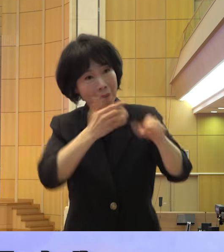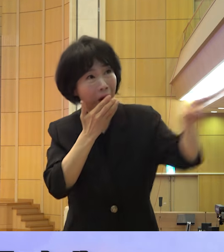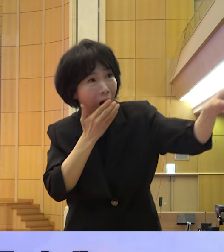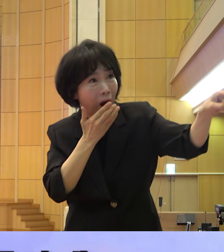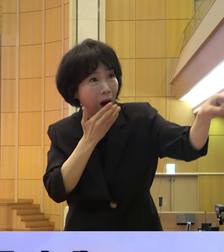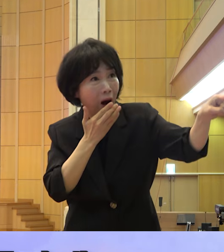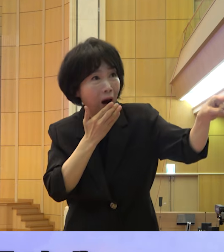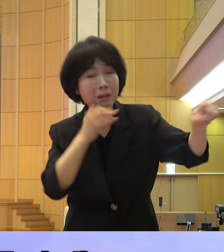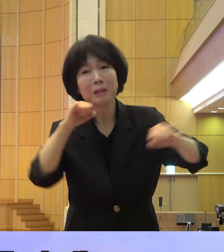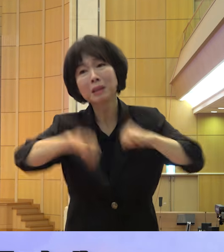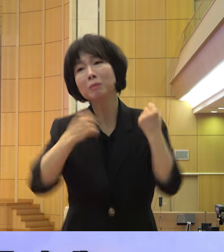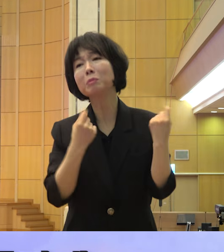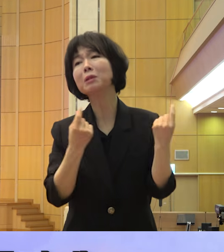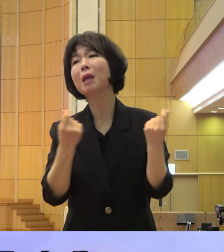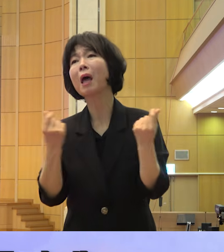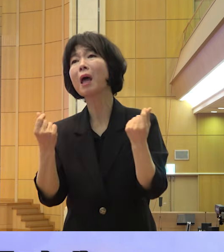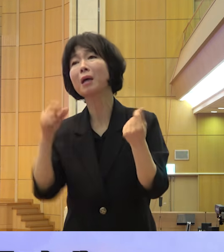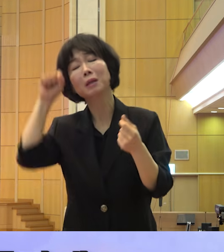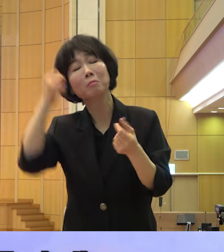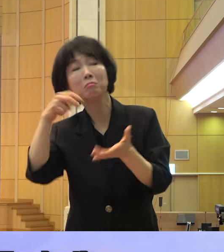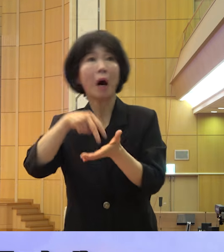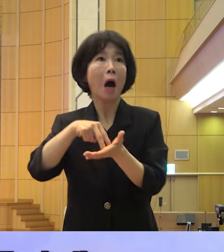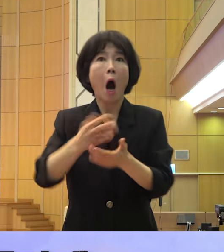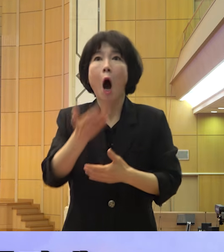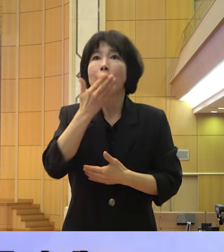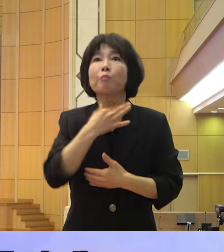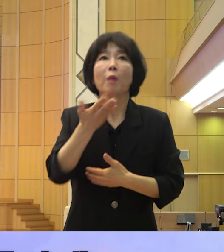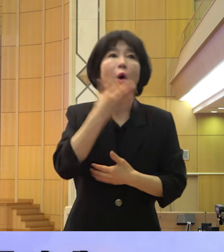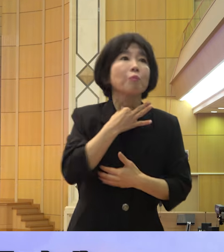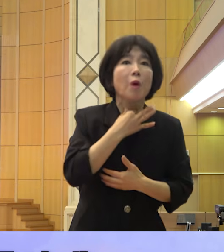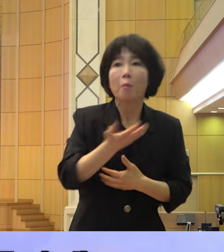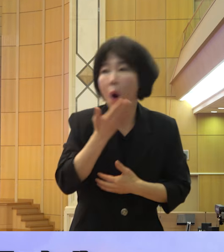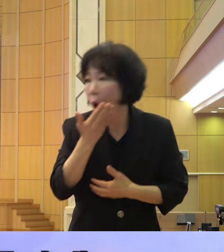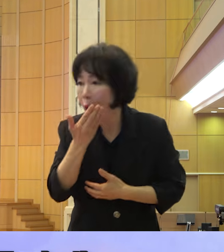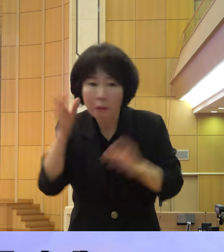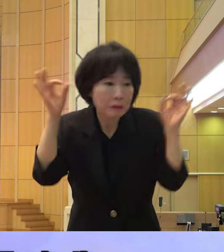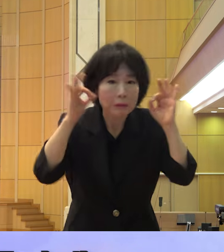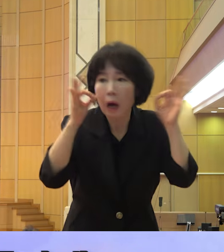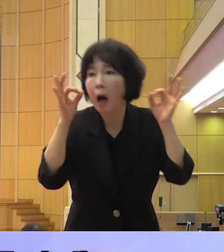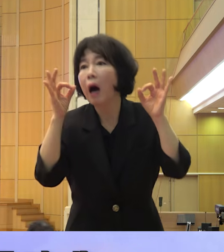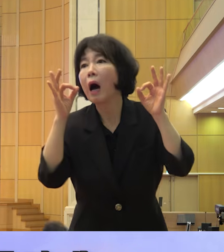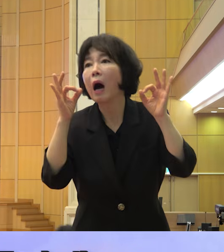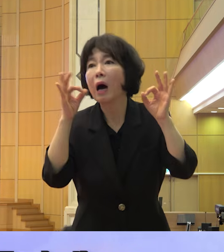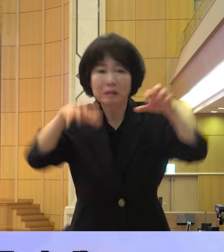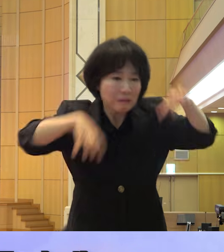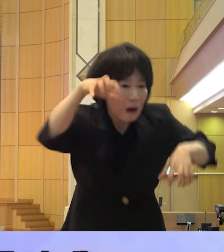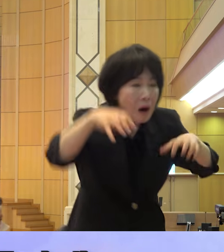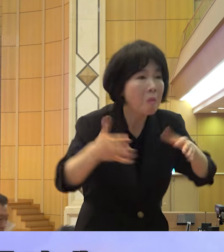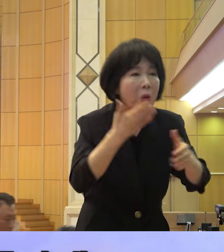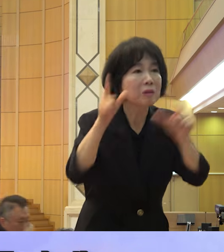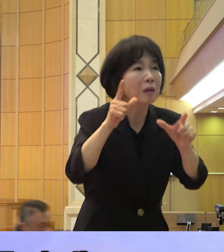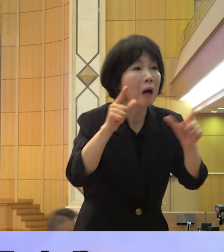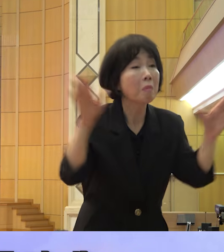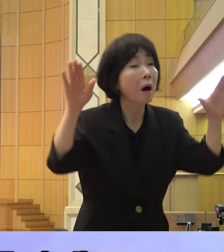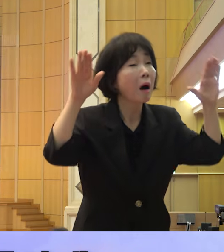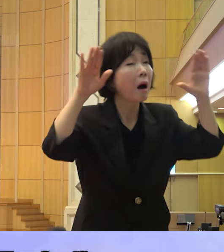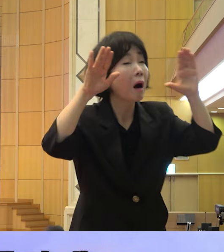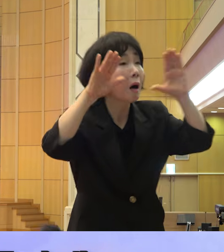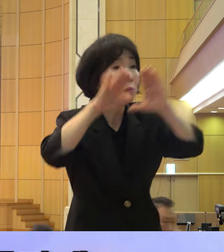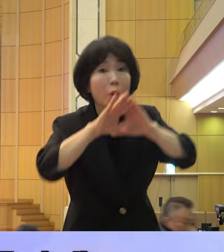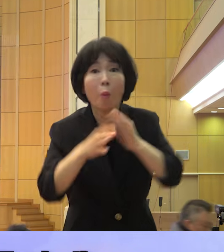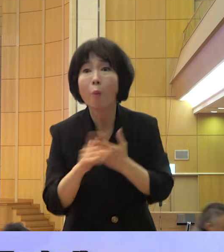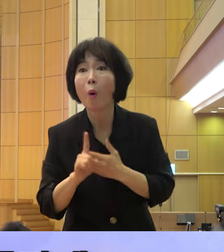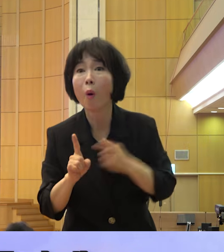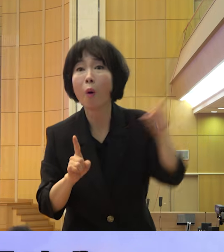그냥 눈 뜨면 우선 먹어야 되니까 먹을 거 찾아다니다가 또 밤이